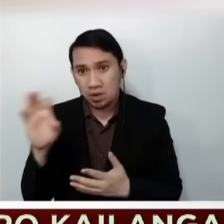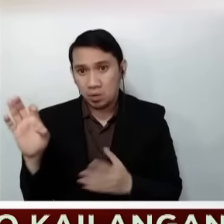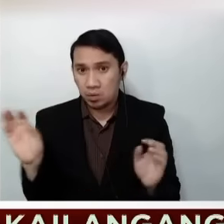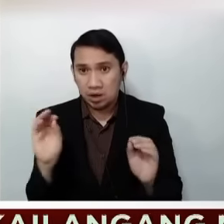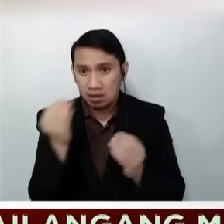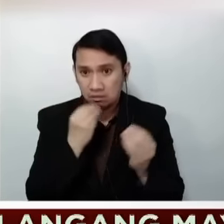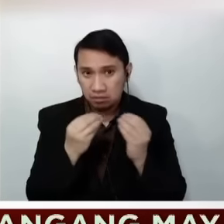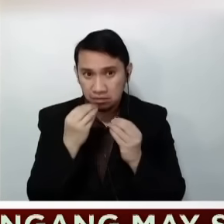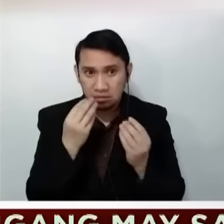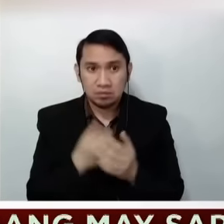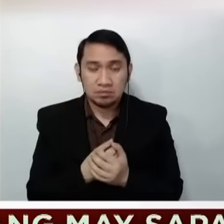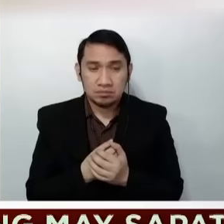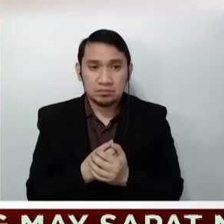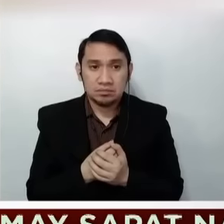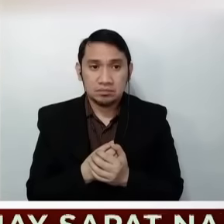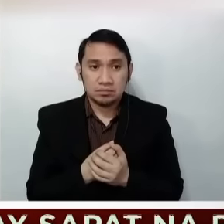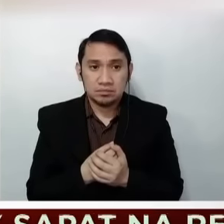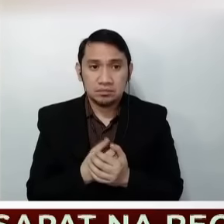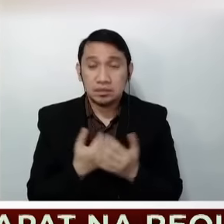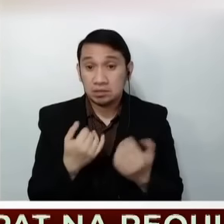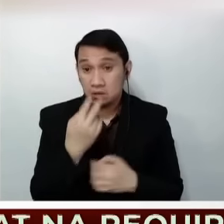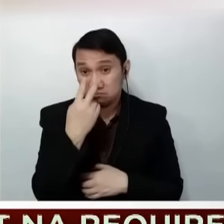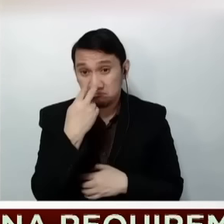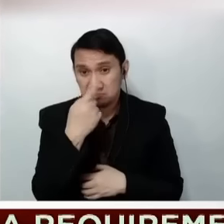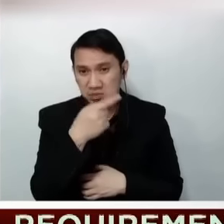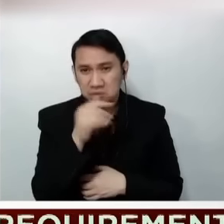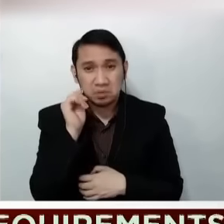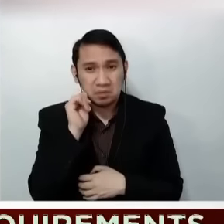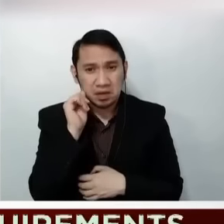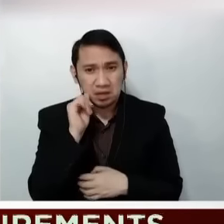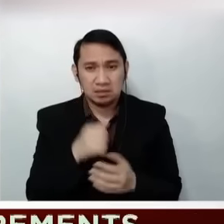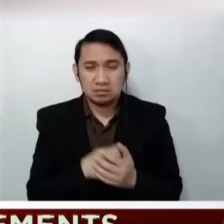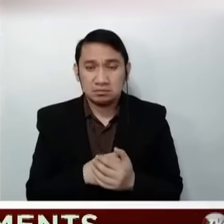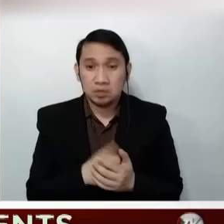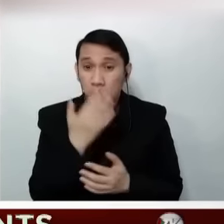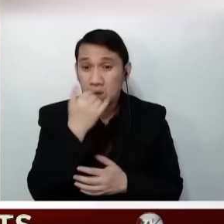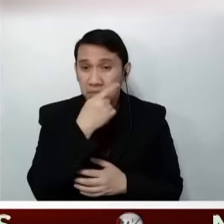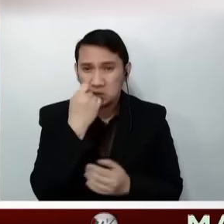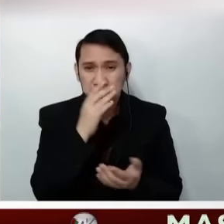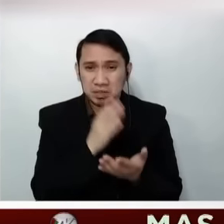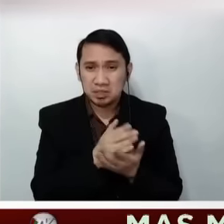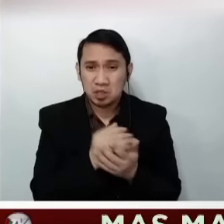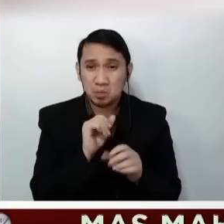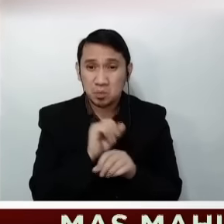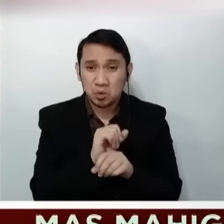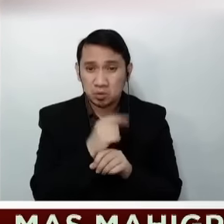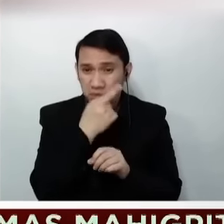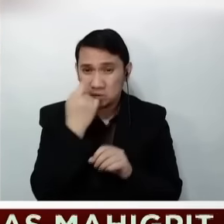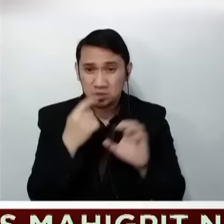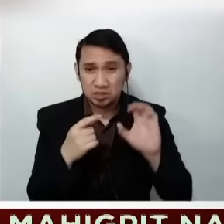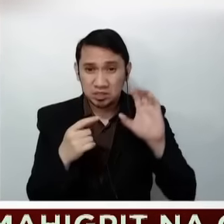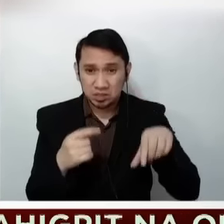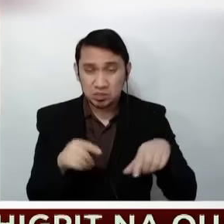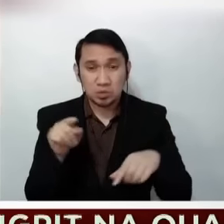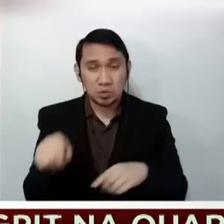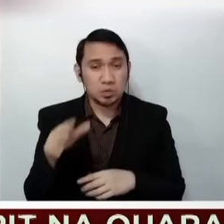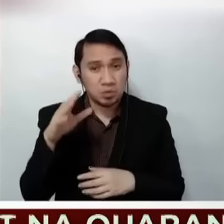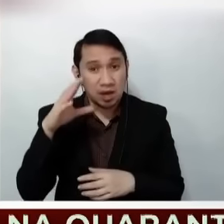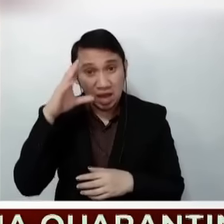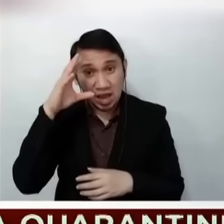Sana mabigyan kami ng tulong. Mangiyak-ngiyak naman si Aling Josie dahil matitigil sa trabaho dahil sa ECQ ang anak na kolektor ng